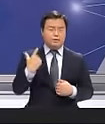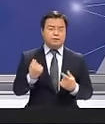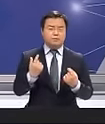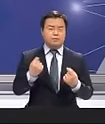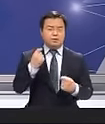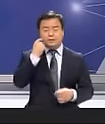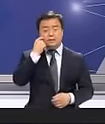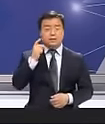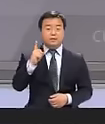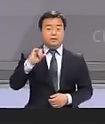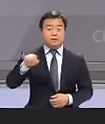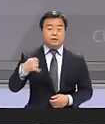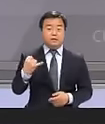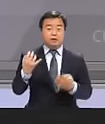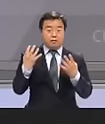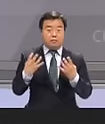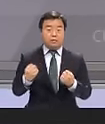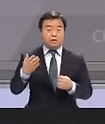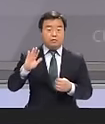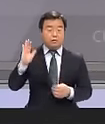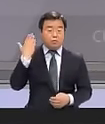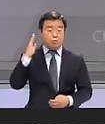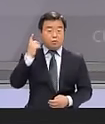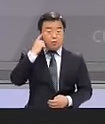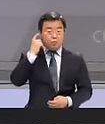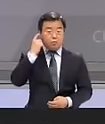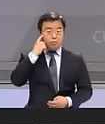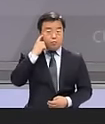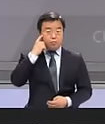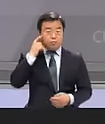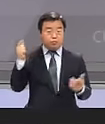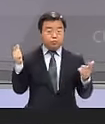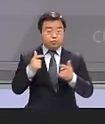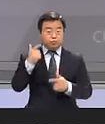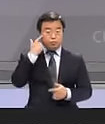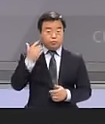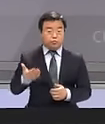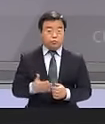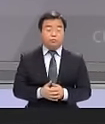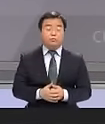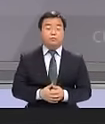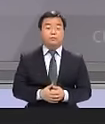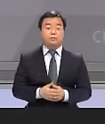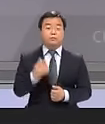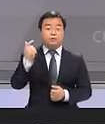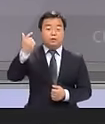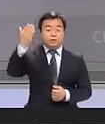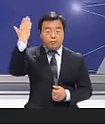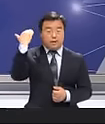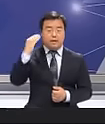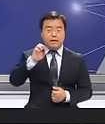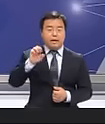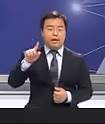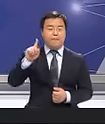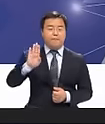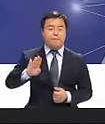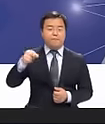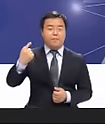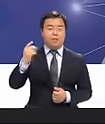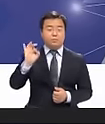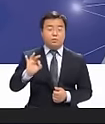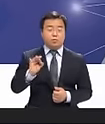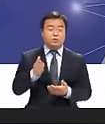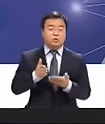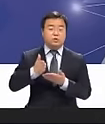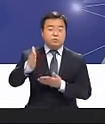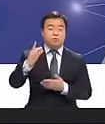DJ들의 활약상이 대단했는데 네. 왜 요즘은 그 인기가 주춤한다고 보시는지요? 과거에 팝송 전문 DJ들이 스타가 될 수